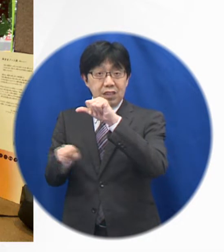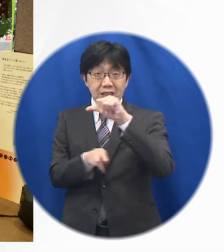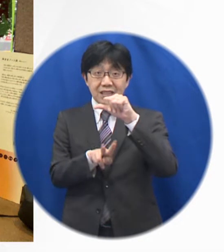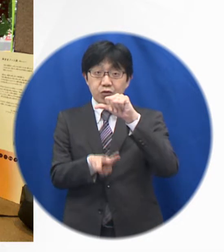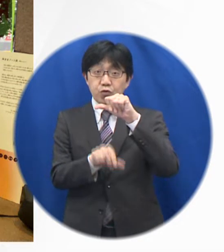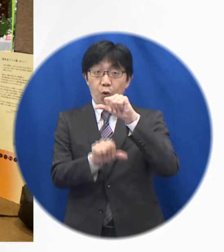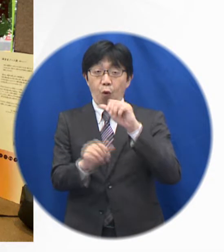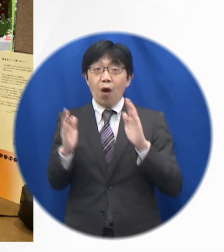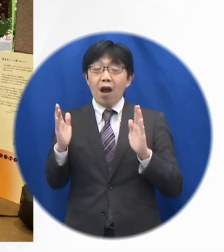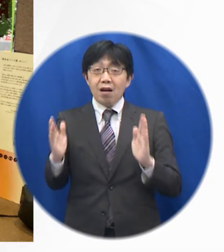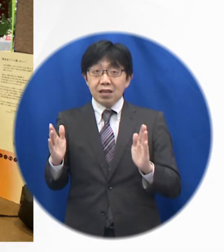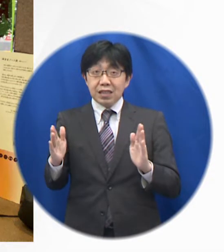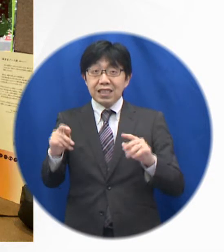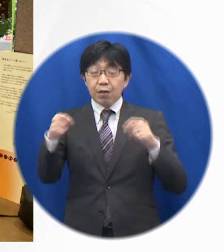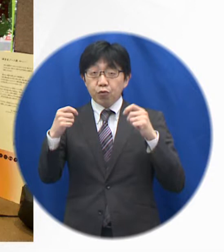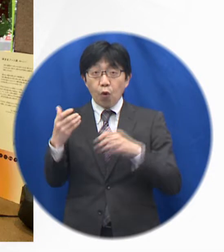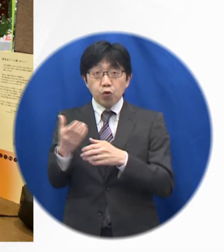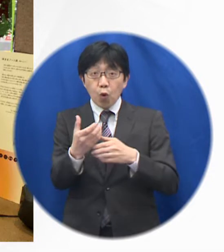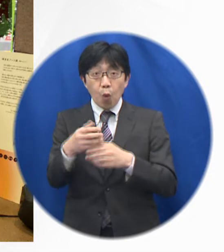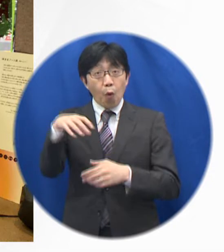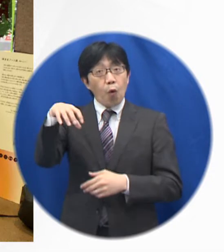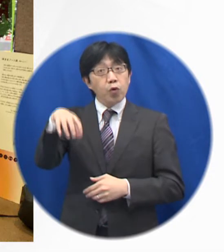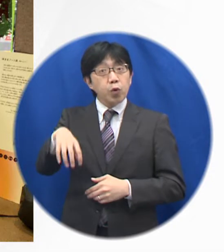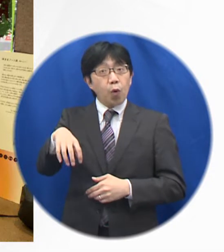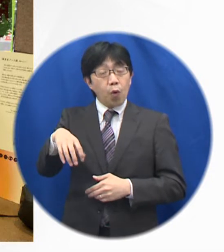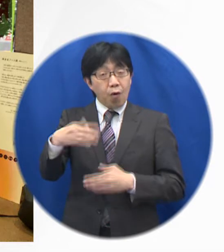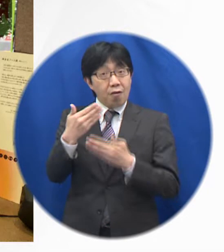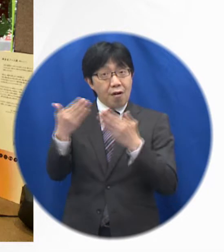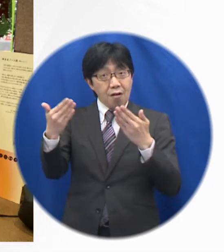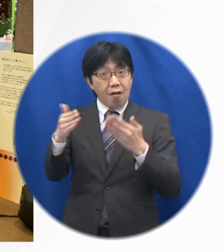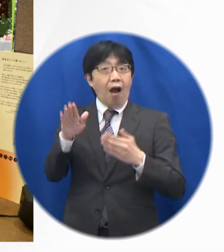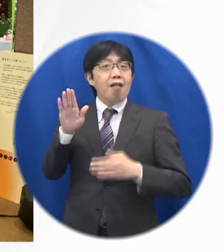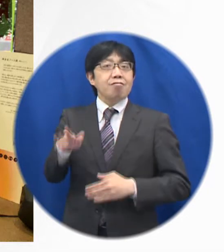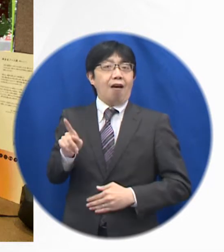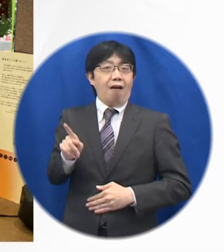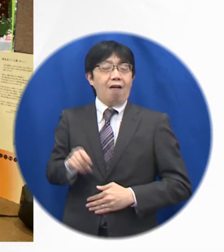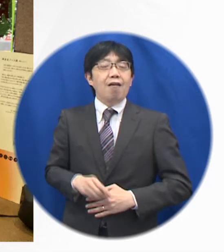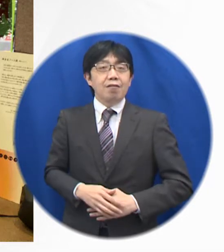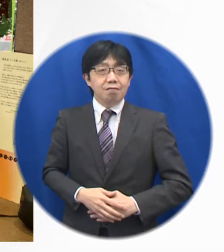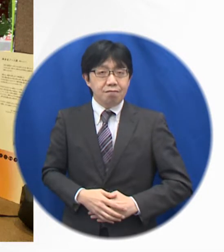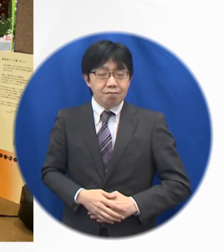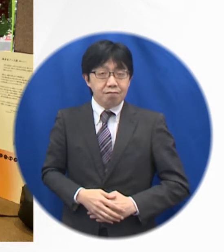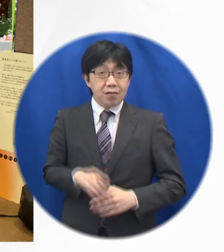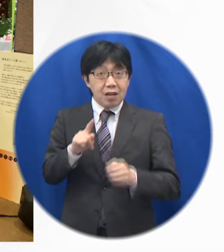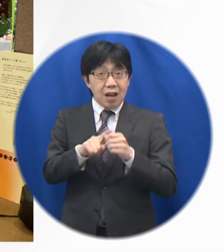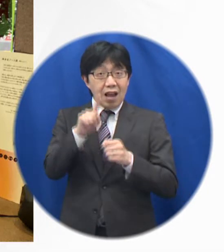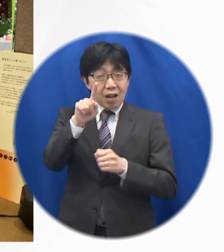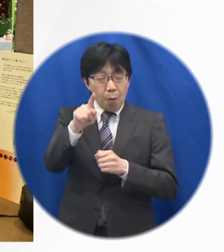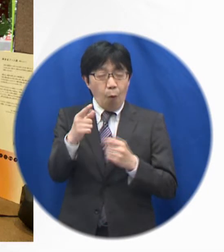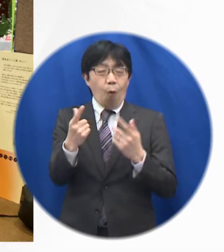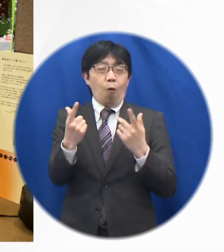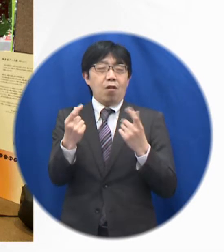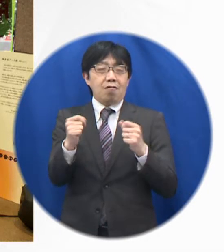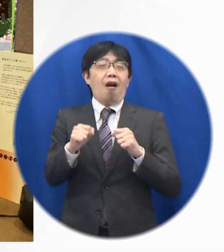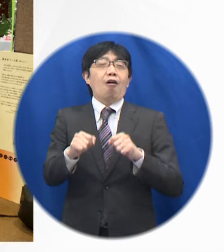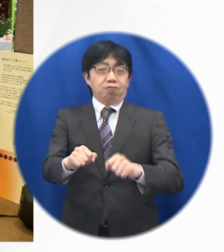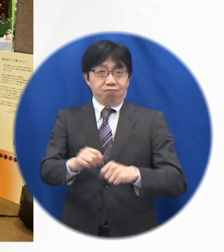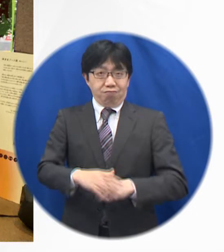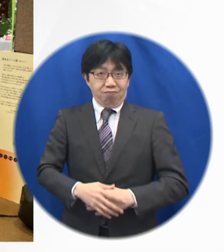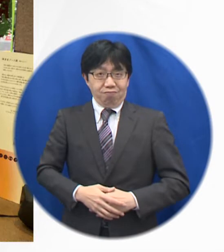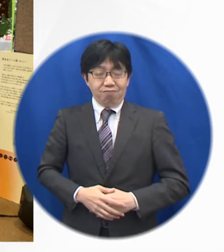まで池袋消防署で開催されました。来年度も開催する予定です